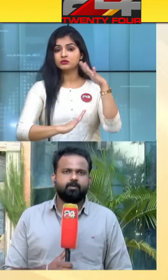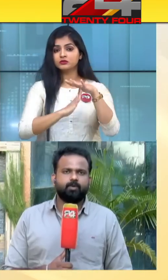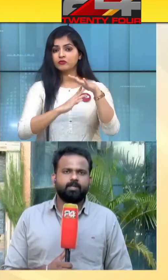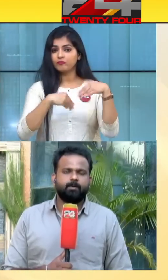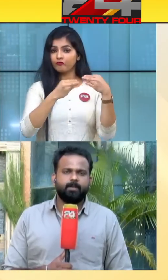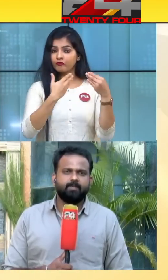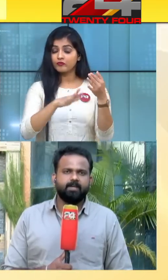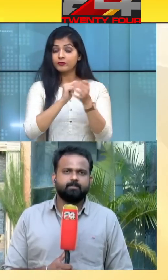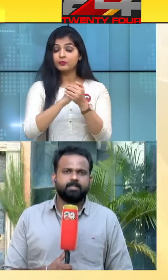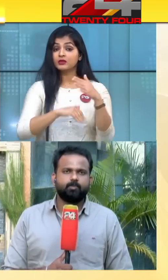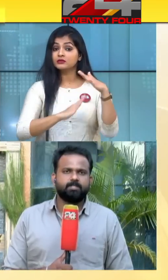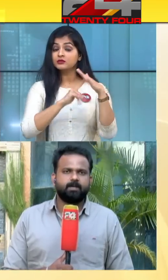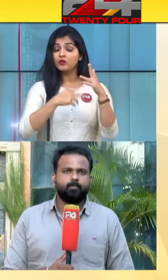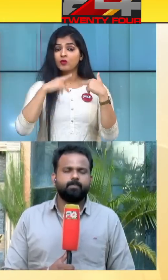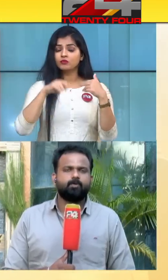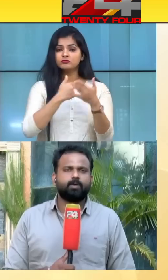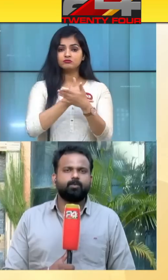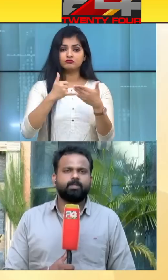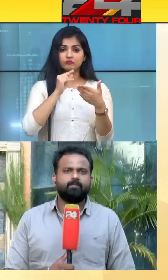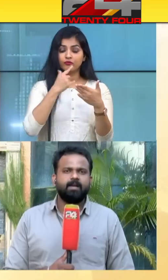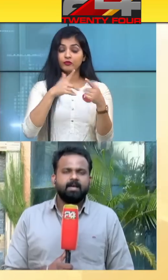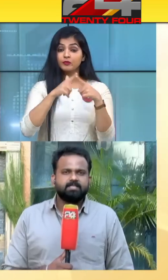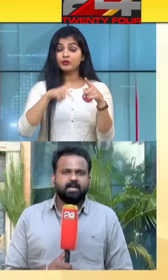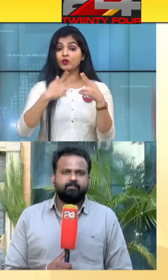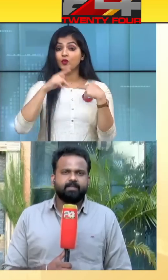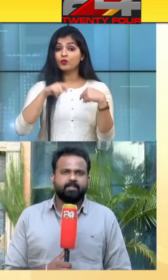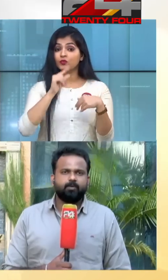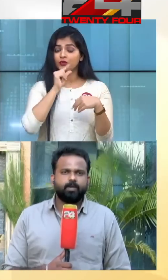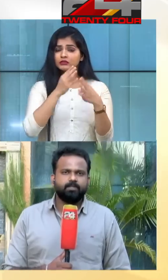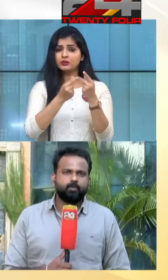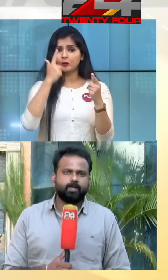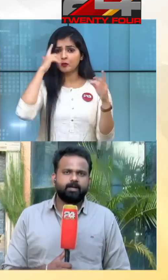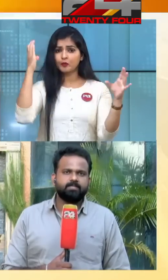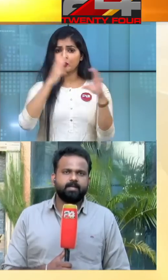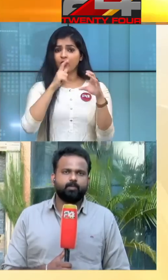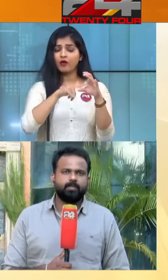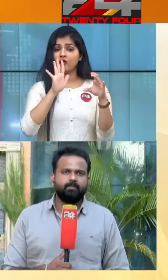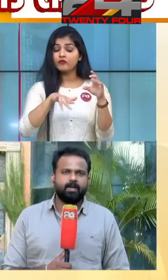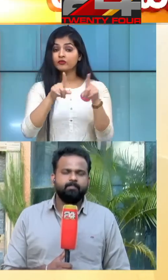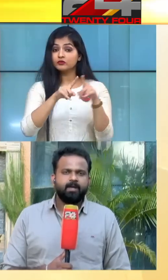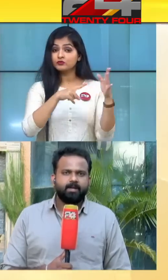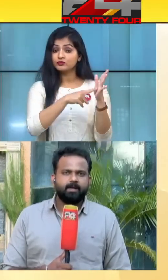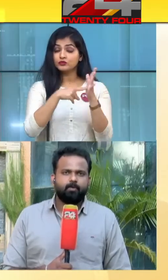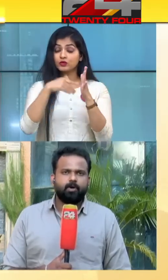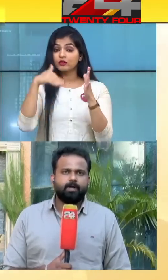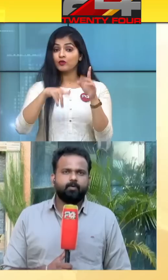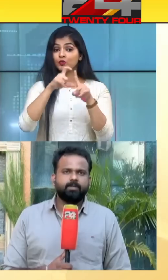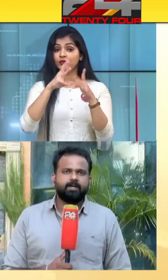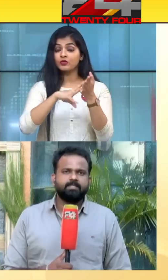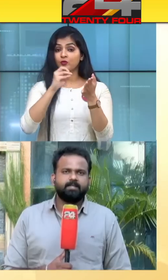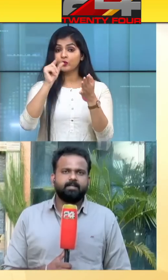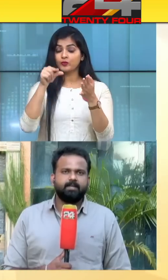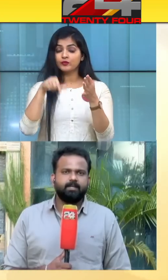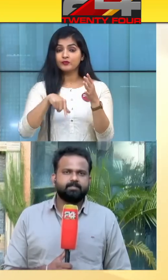ഈ സ്റ്റേ കോടതി പിൻവലിക്കുകയും ചെയ്തു. പക്ഷേ അപ്പോഴും ഈ കോടതി ഉത്തരവിൽ ചില അവ്യക്തതകൾ ഉണ്ടെന്ന് ചൂണ്ടിക്കാണിച്ചായിരുന്നു നിലവിലെ DMO